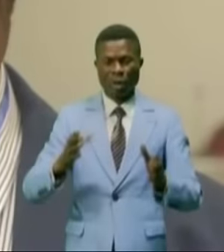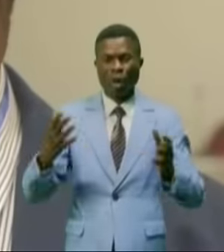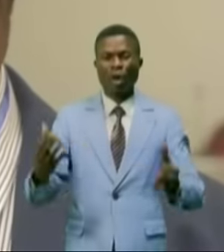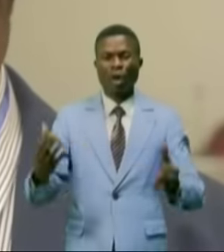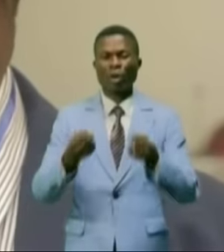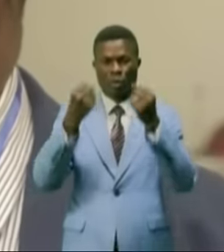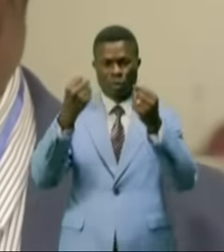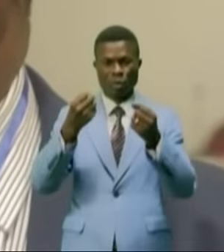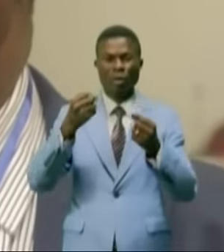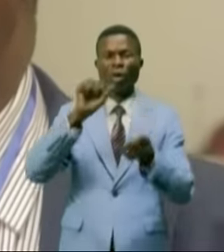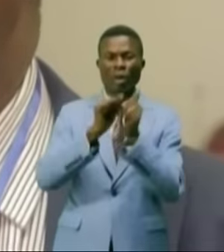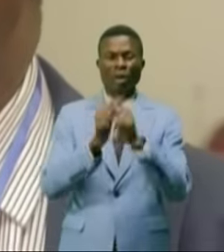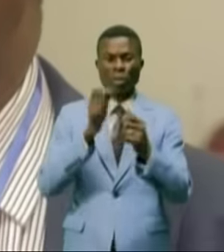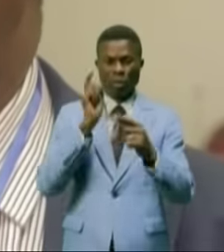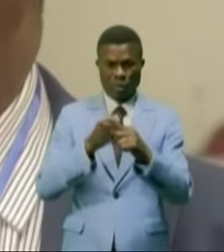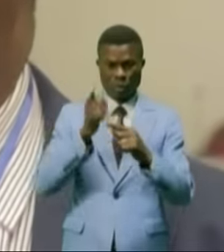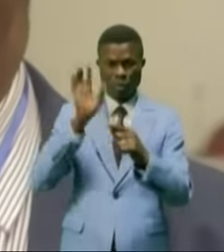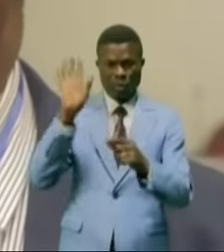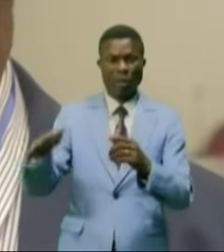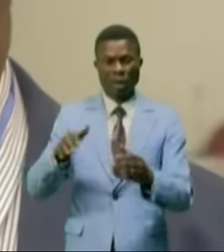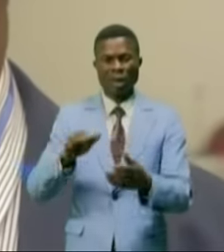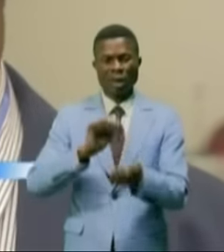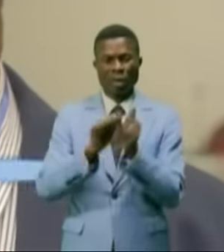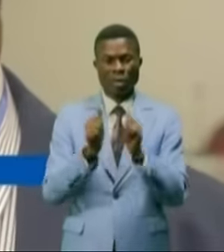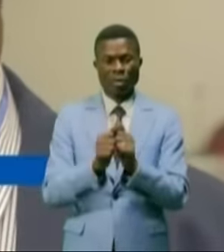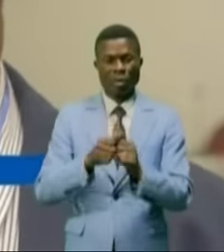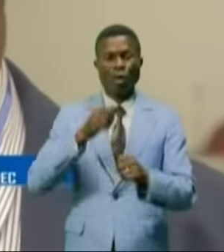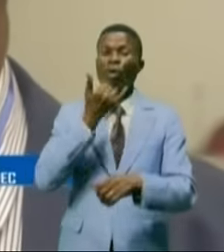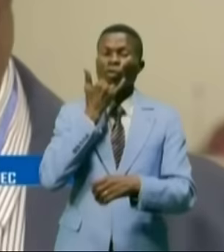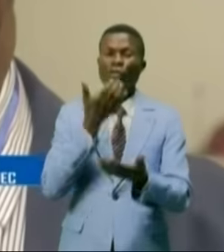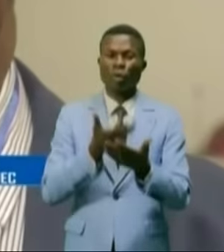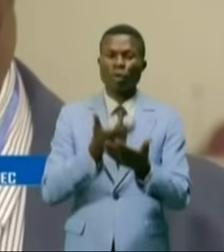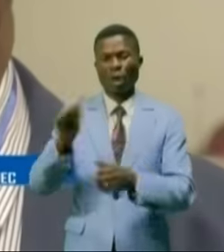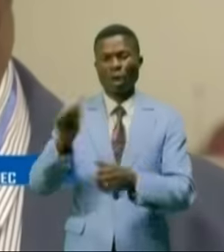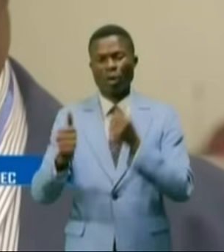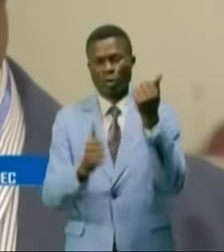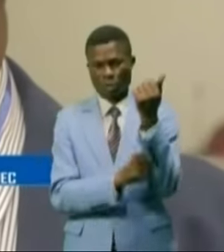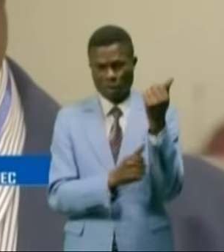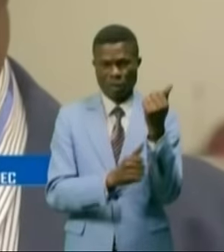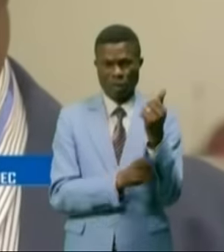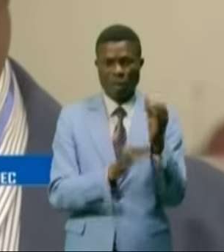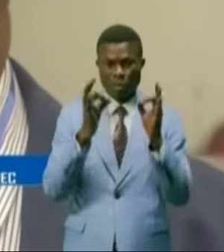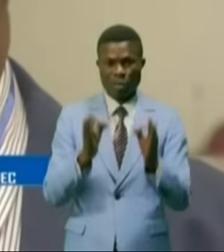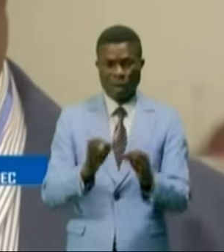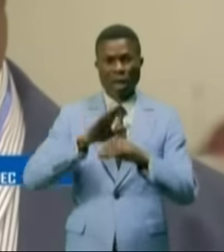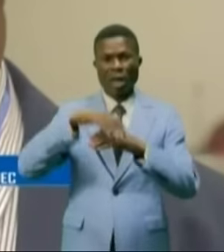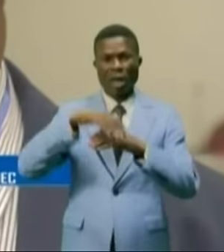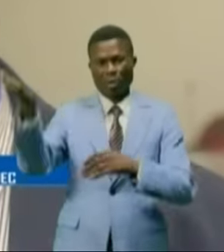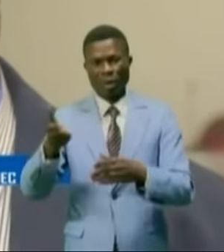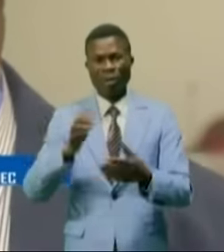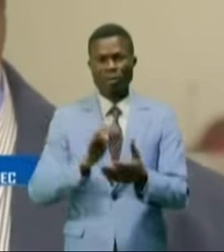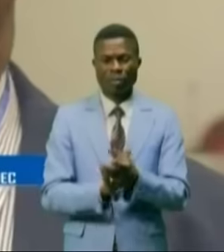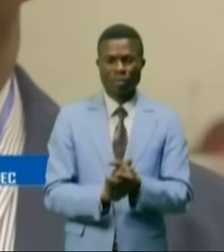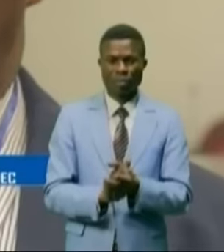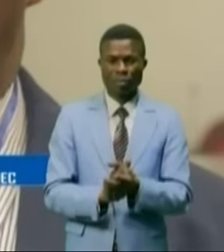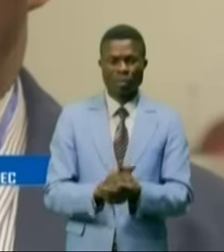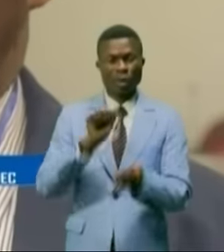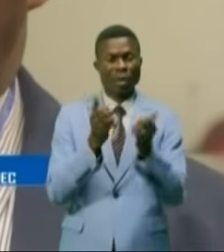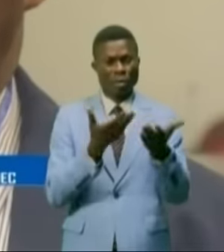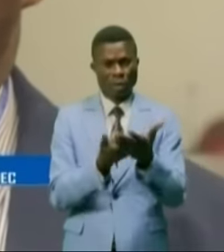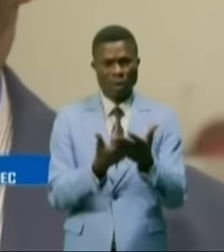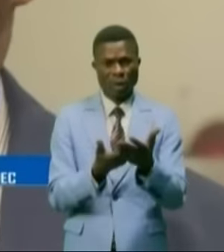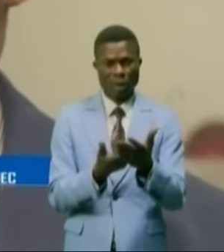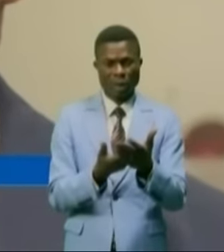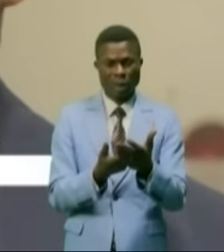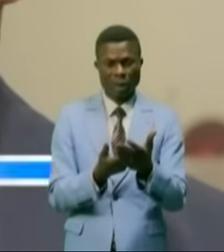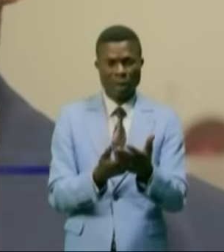des situations dans lesquelles ils causent préjudice à autrui. Et à la suite de telles situations, il